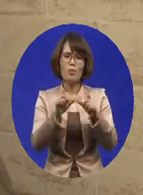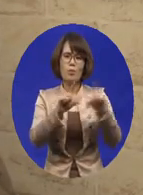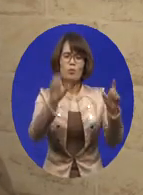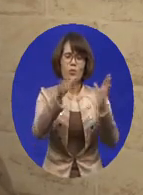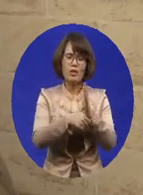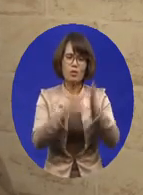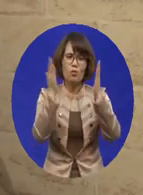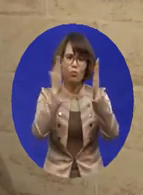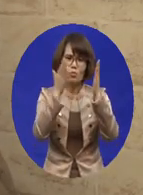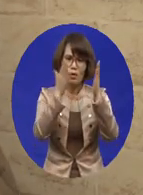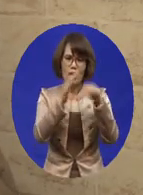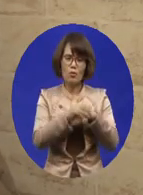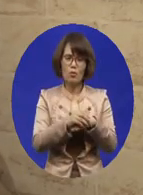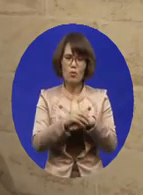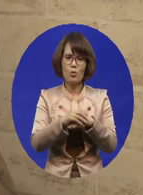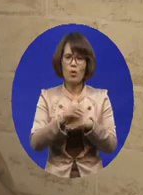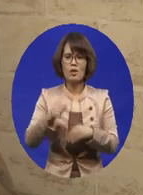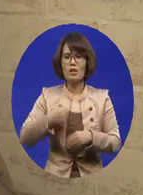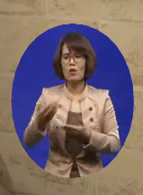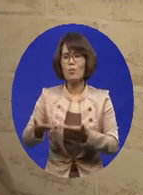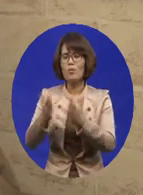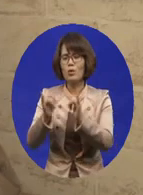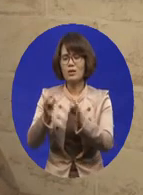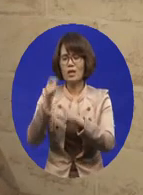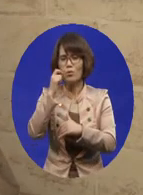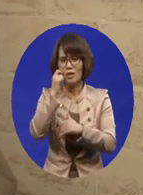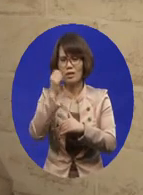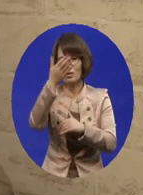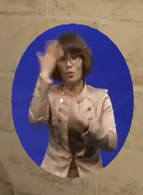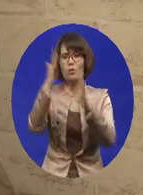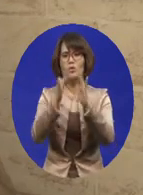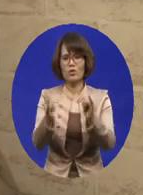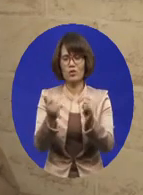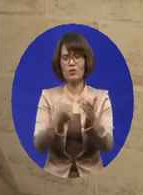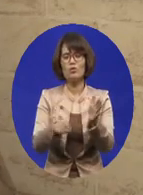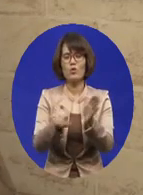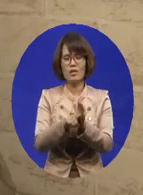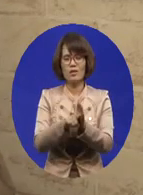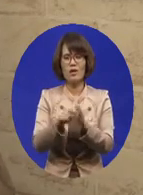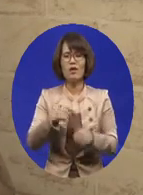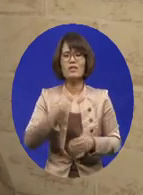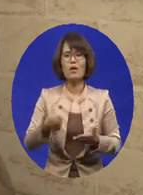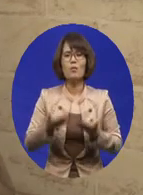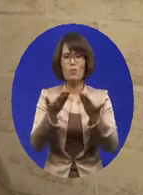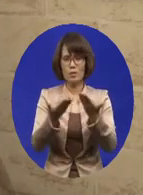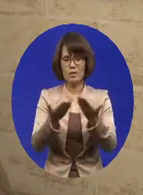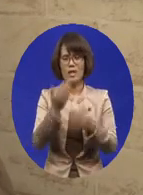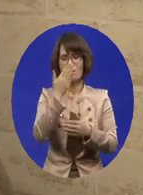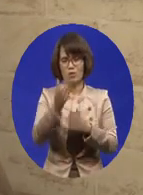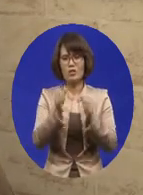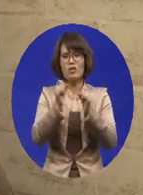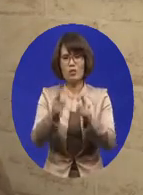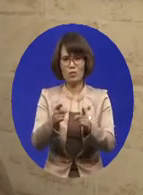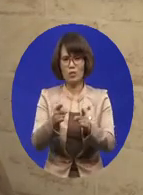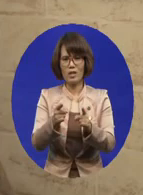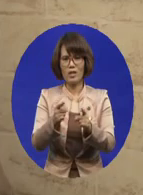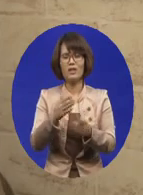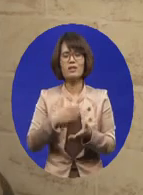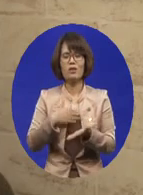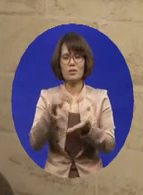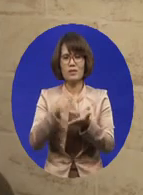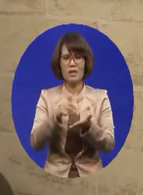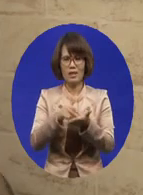공부를 하고 그 다음에 자원봉사를 하지 못한 청소년들에게 자원봉사를 할 수 있는 기회도